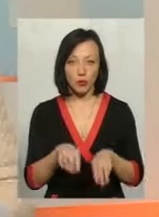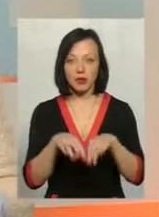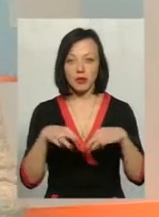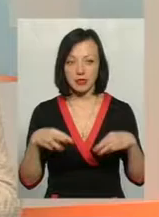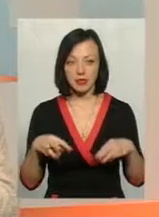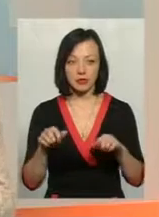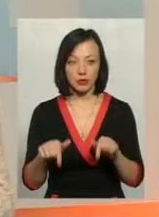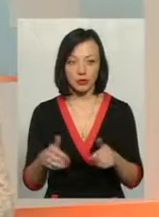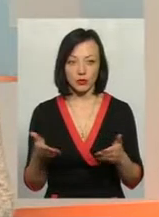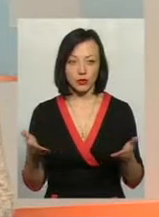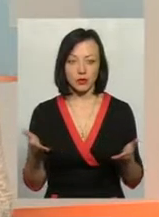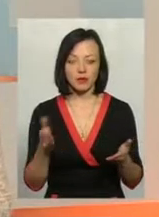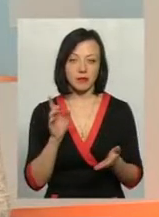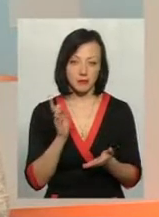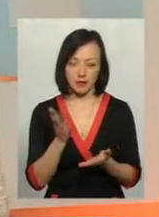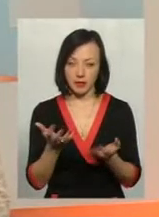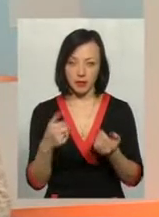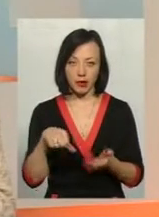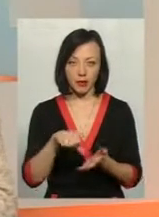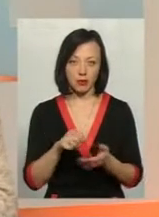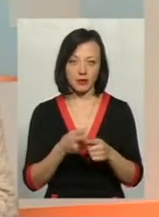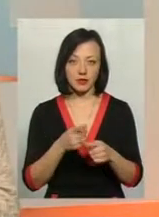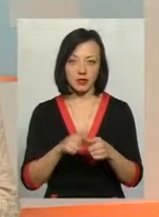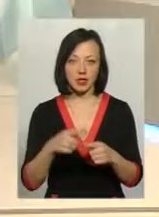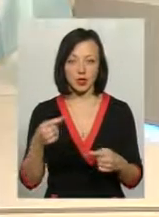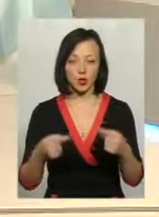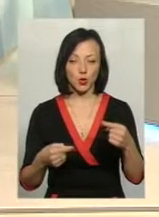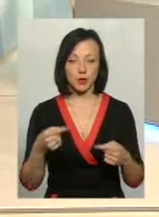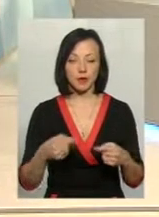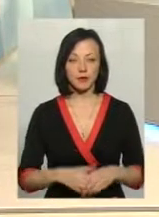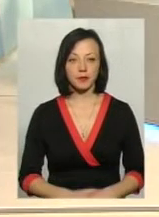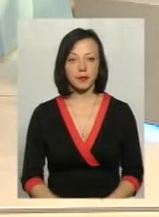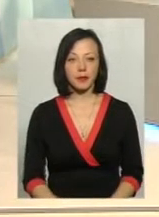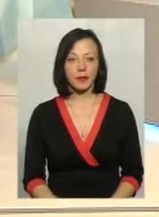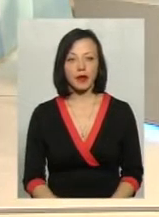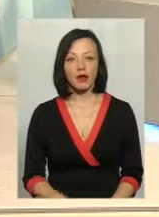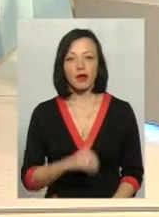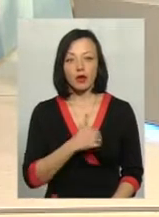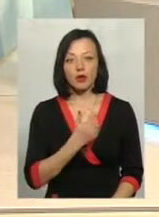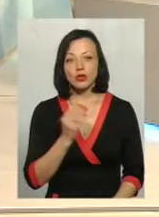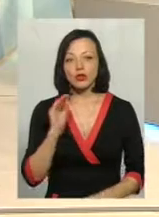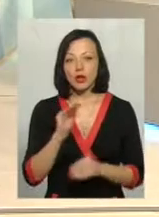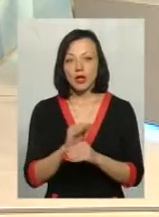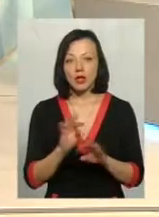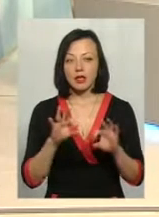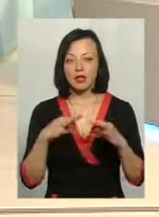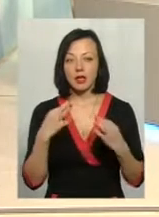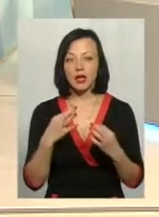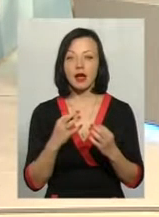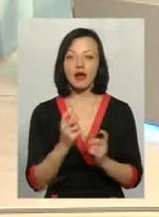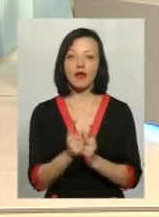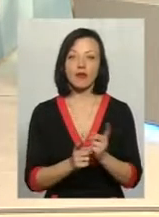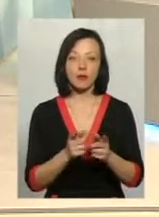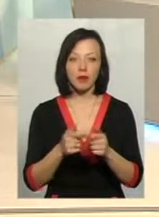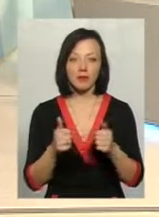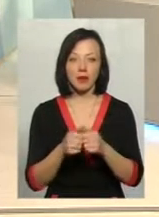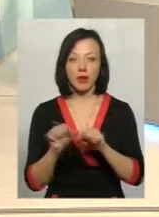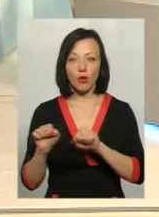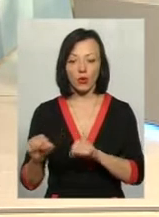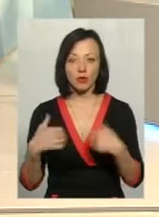тут приймає безпосередню участь в цих дискусіях. Хочу лише додати, якщо дозволити, що реформа у сфері охорони здоров'я для нас